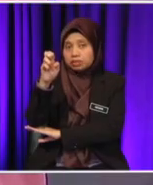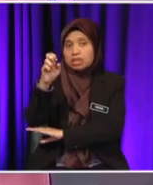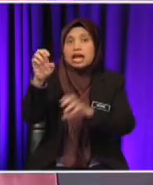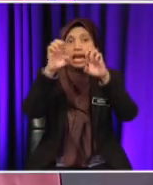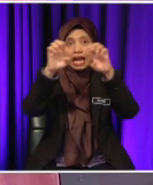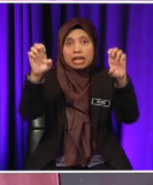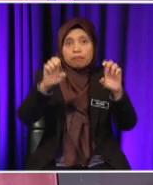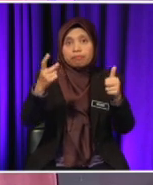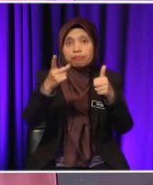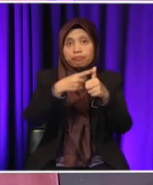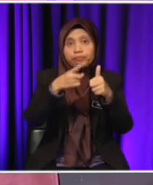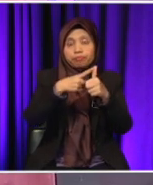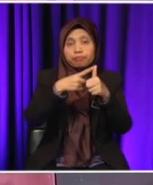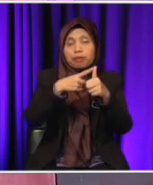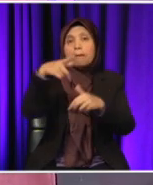adalah